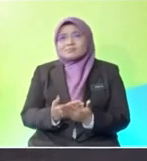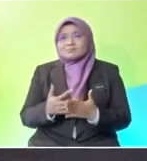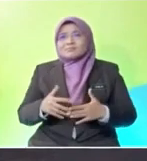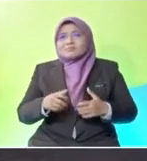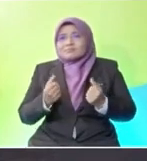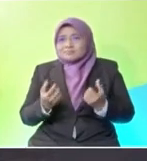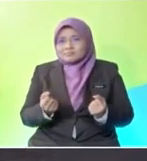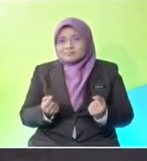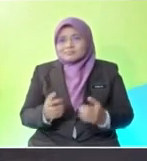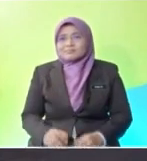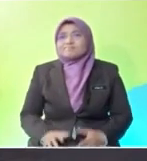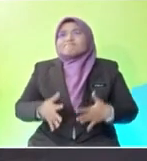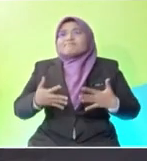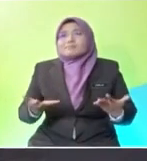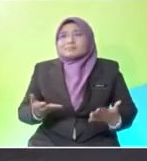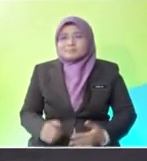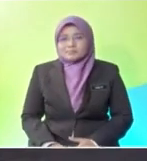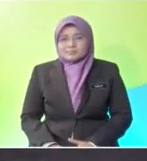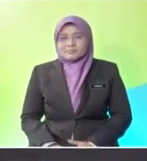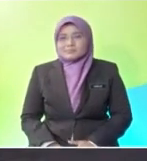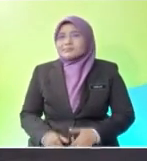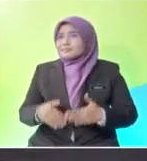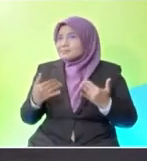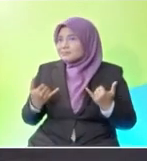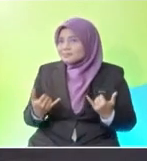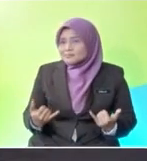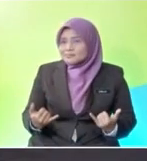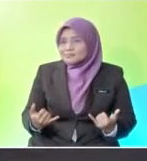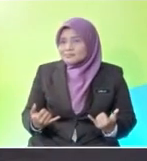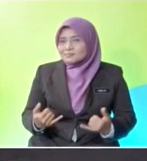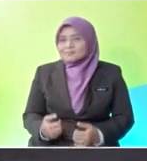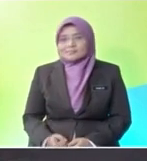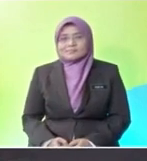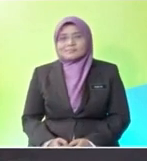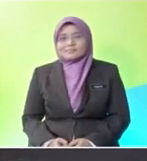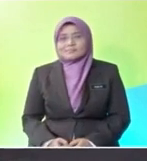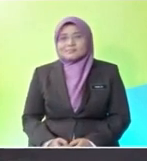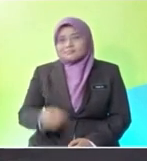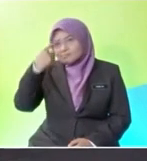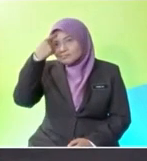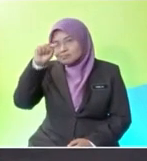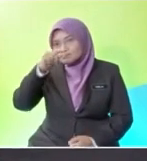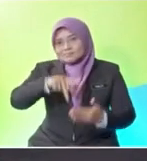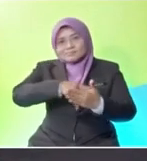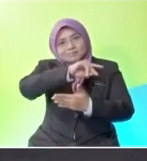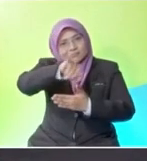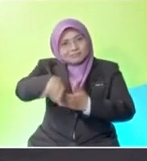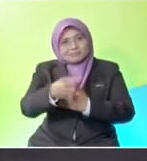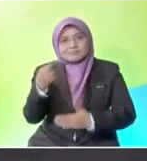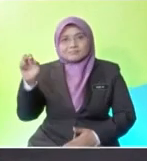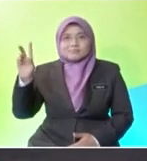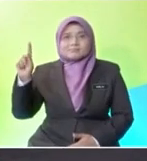ini cukup hmm jadi Kak sini Hani gila kita sebut pasar arbiti untuk Project penghasilan produk ini jelas sekali kan